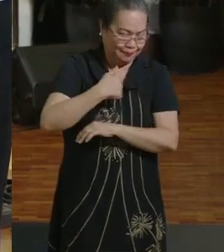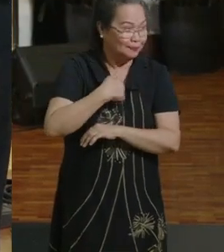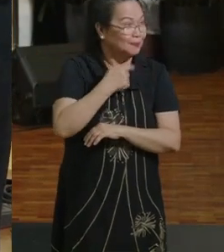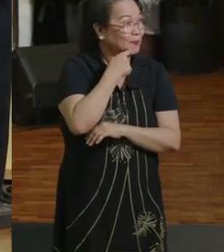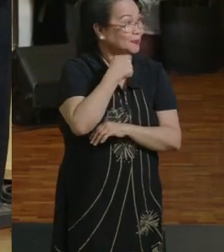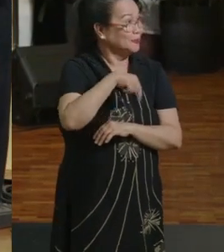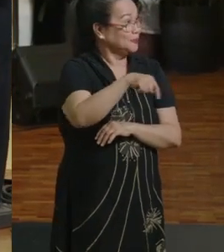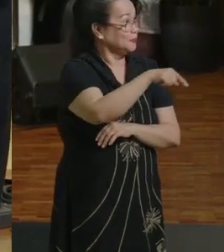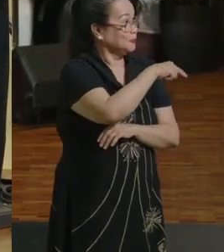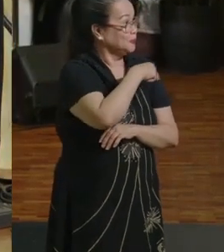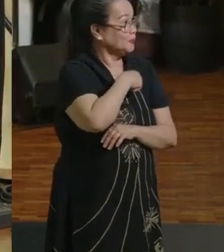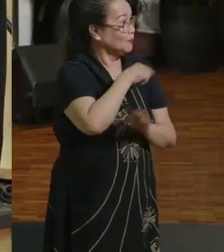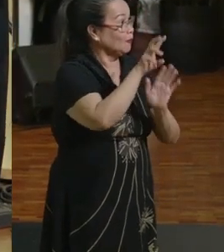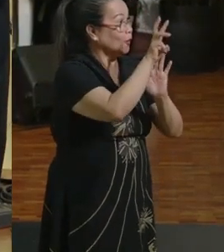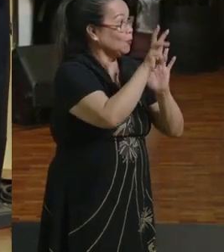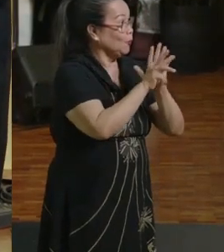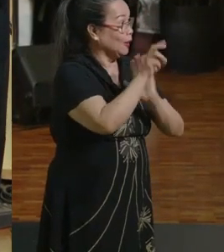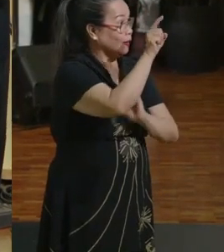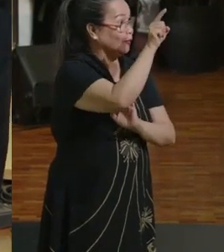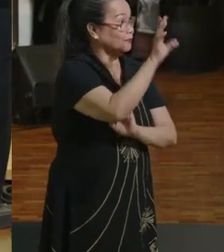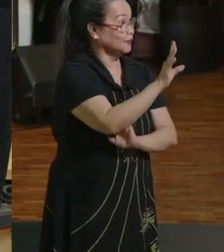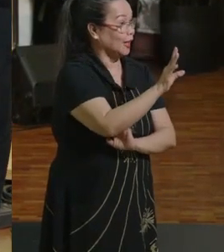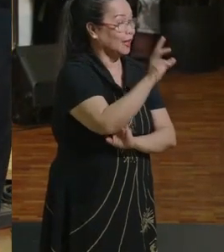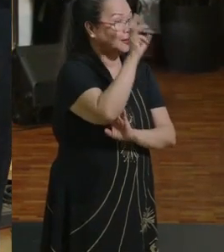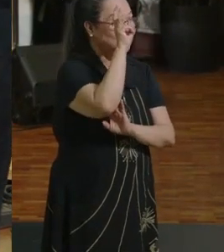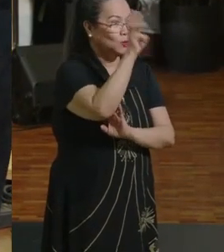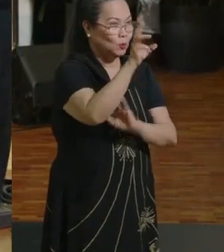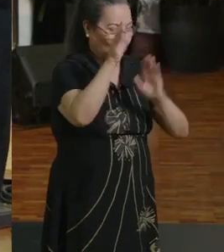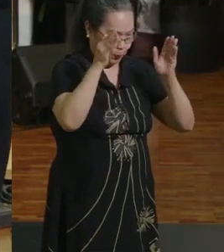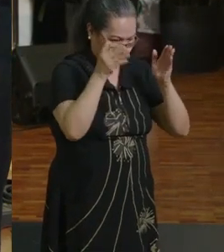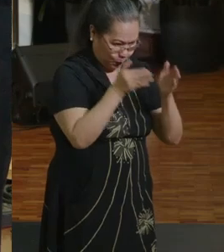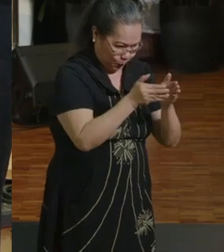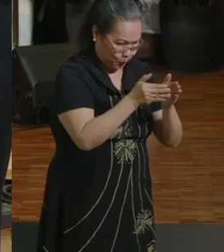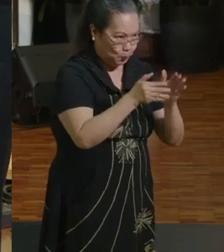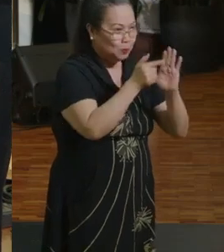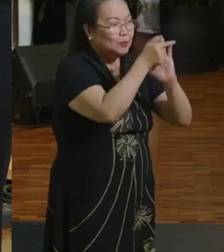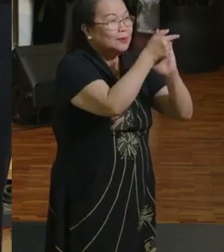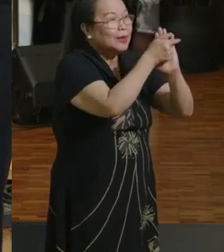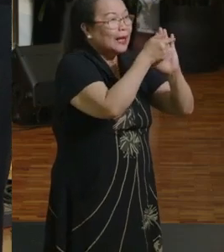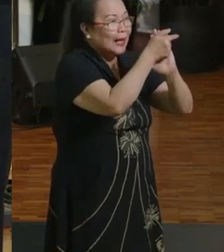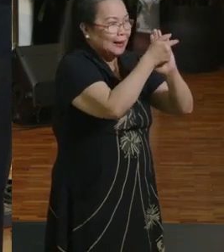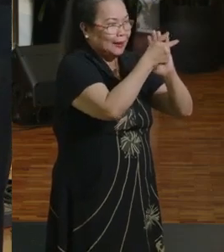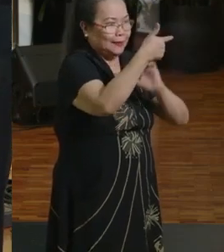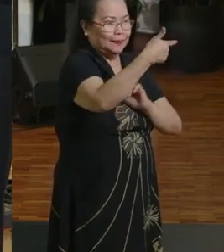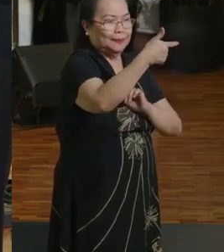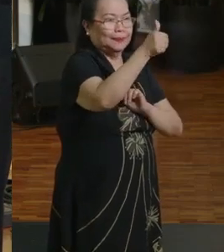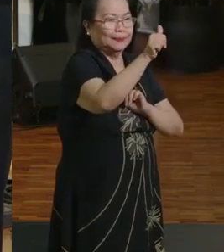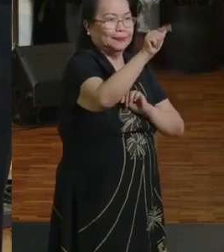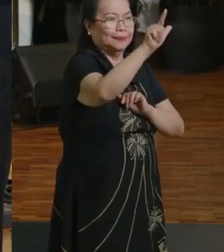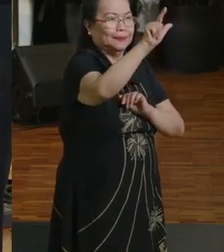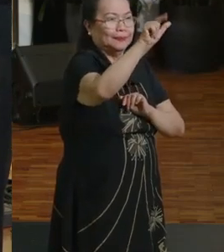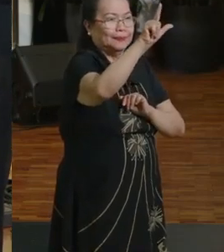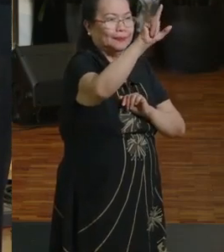At ito ang will ng Panginoon, na siya ay mag-concentrate sa Galilee.